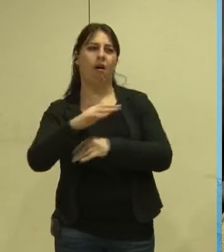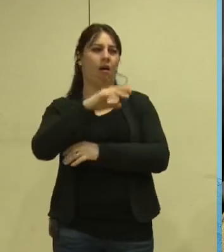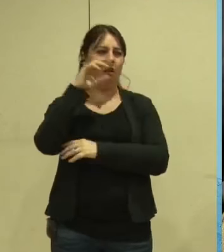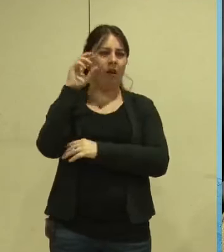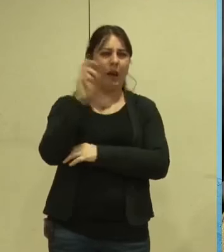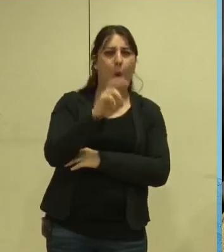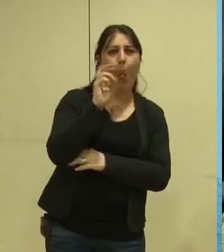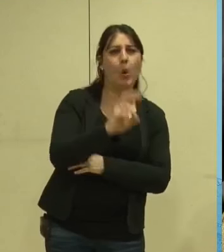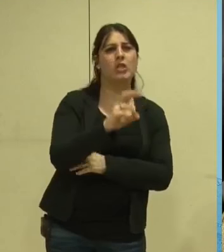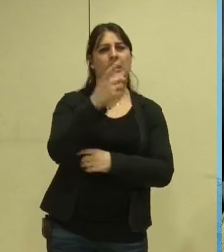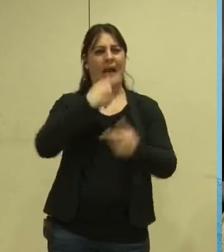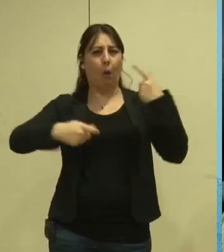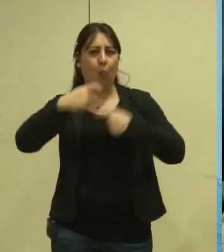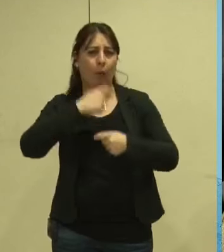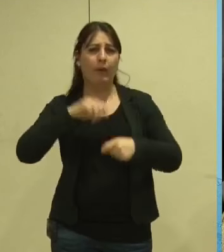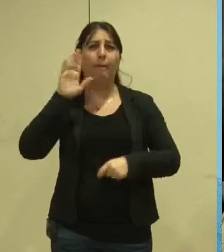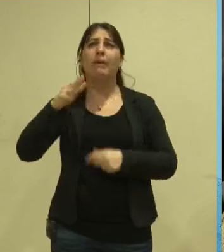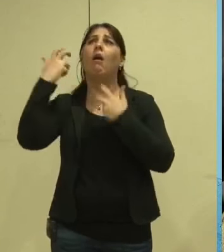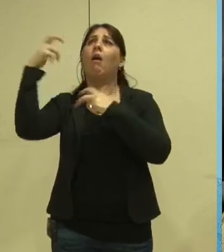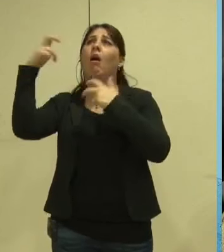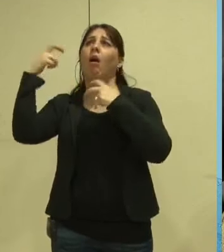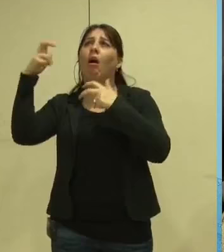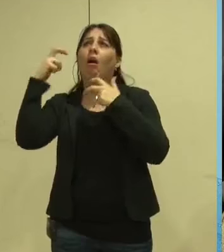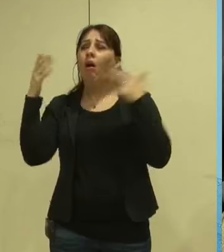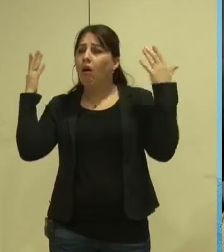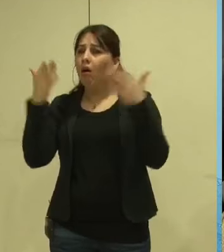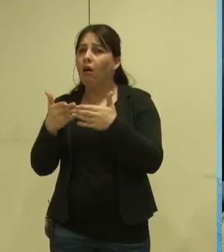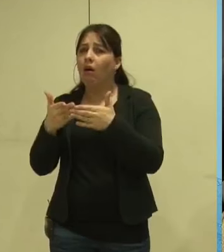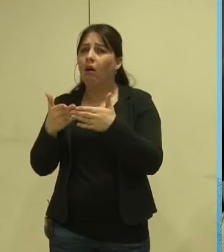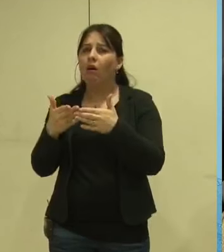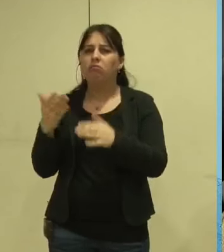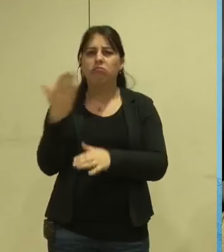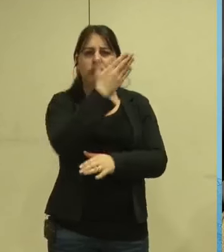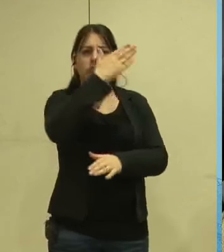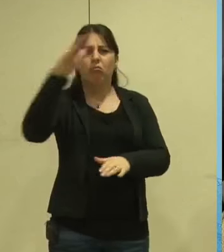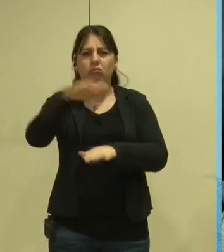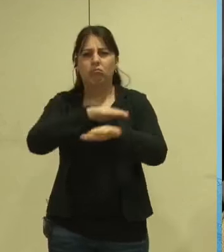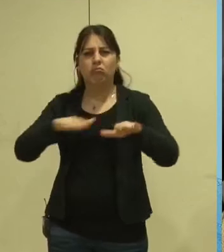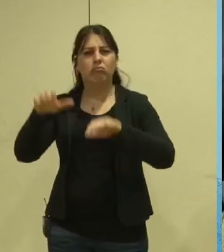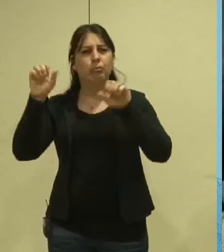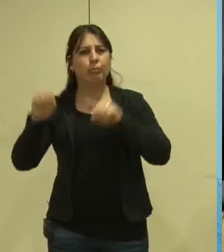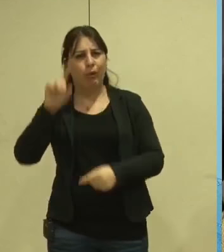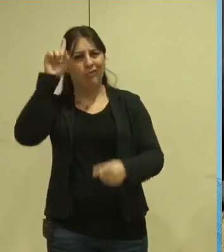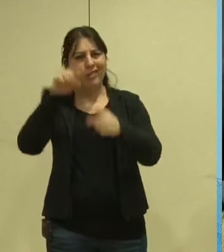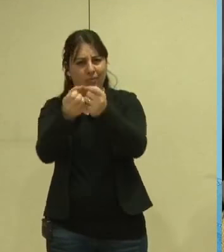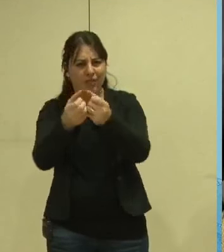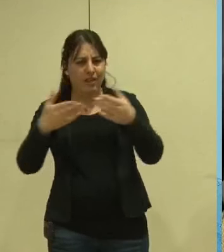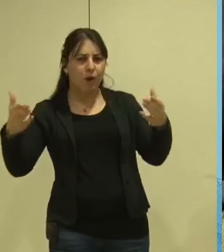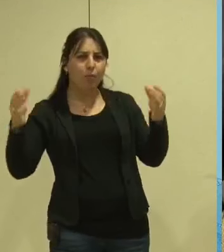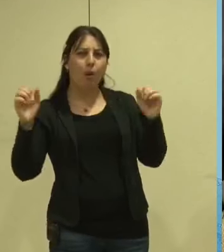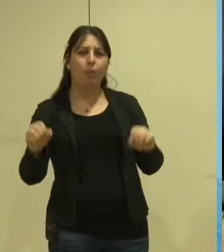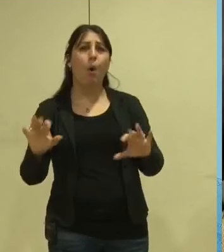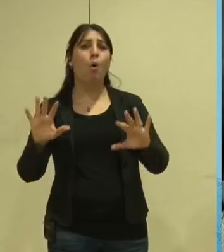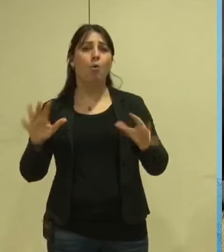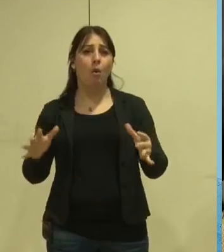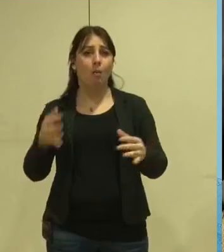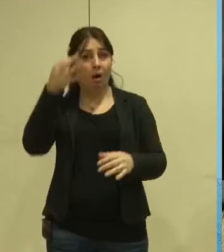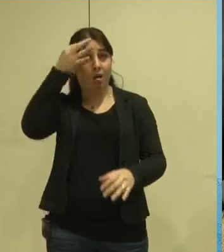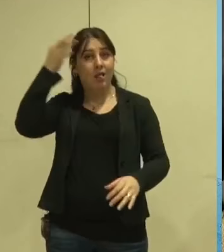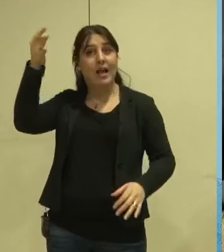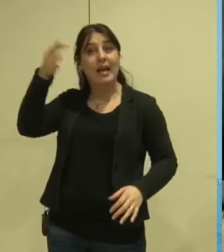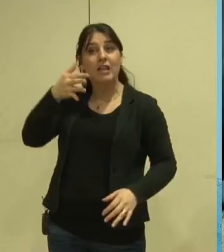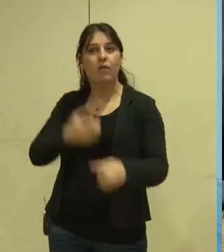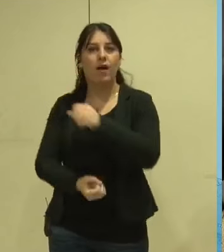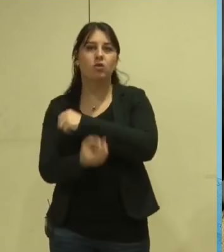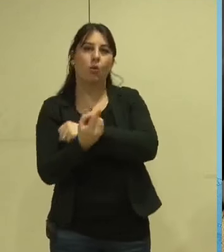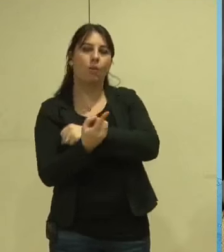nuisances sonores, il y a bien d'autres moyens de parvenir aux objectifs de développement, notamment par l'innovation.